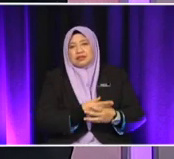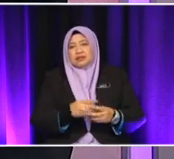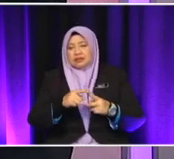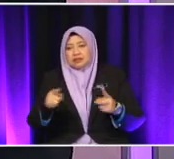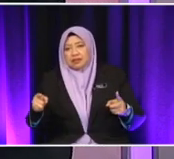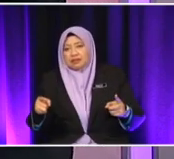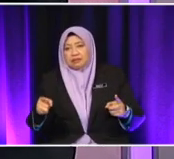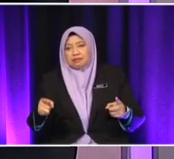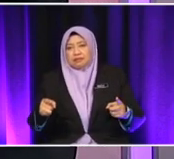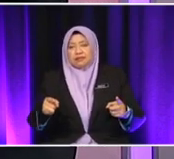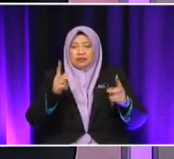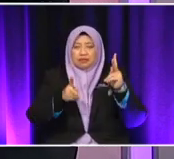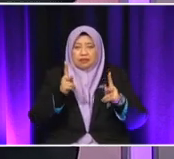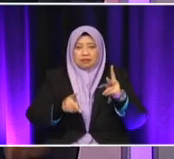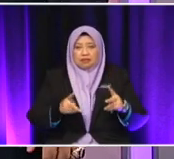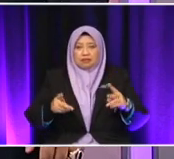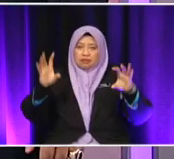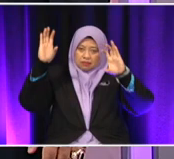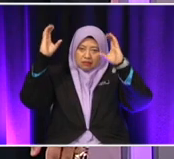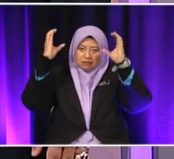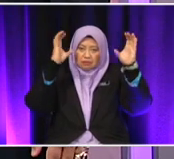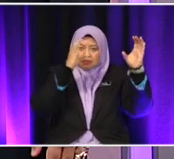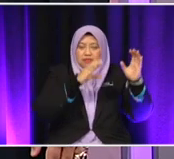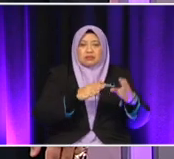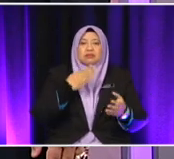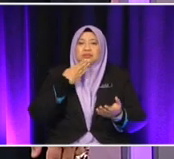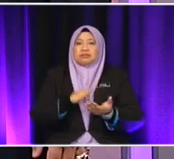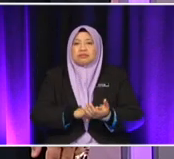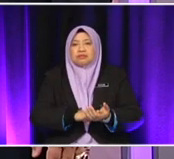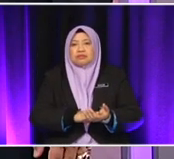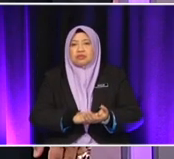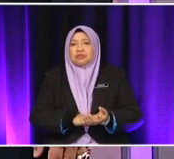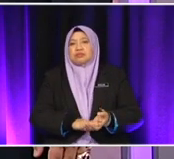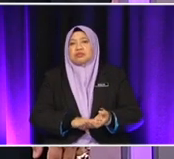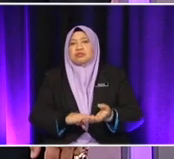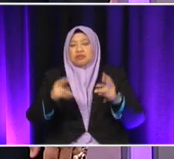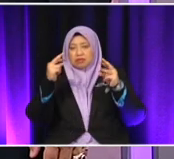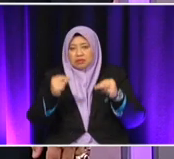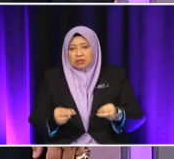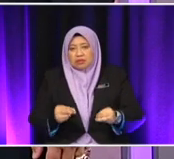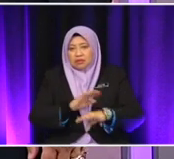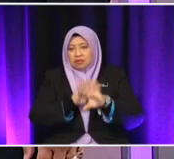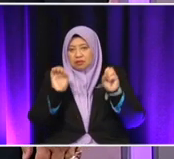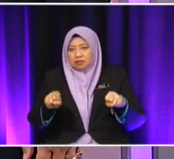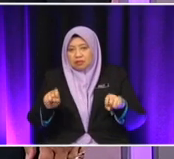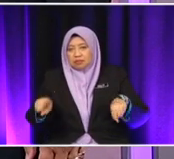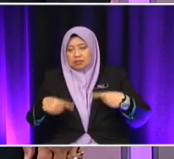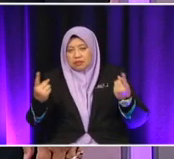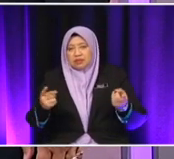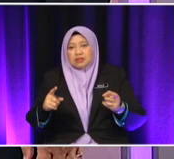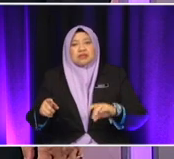peningkatan di dalam penawaran Oke kita lihat cuaca yang buruk terutamanya dalam situ pertanian